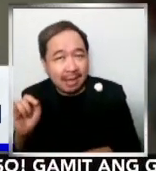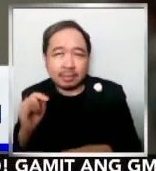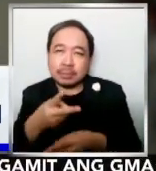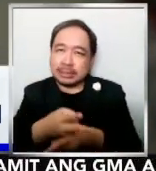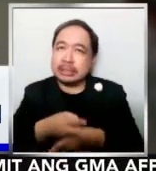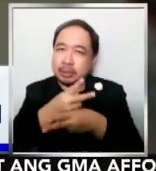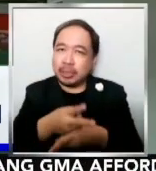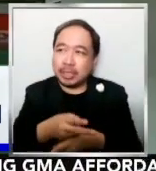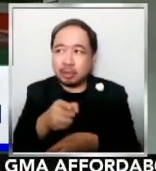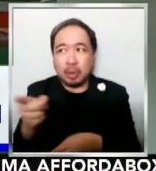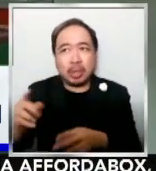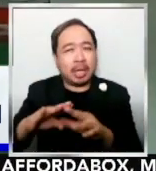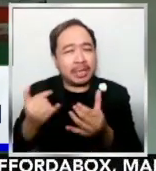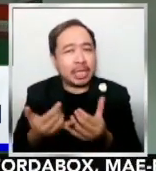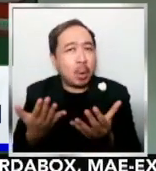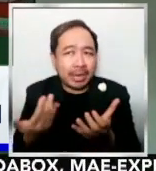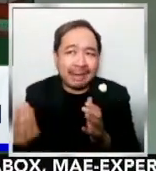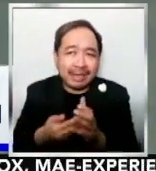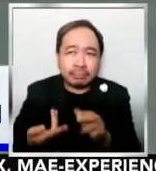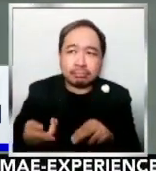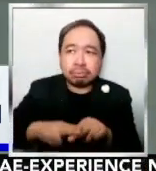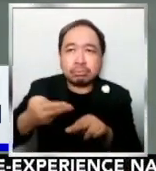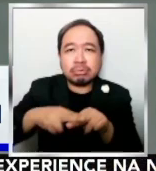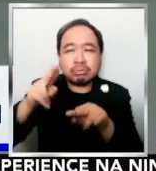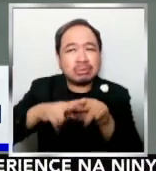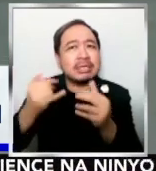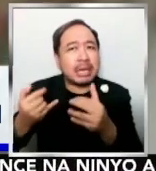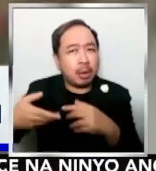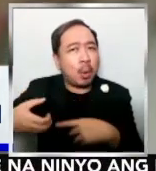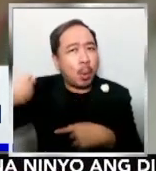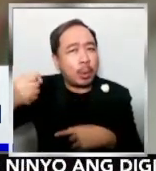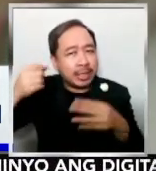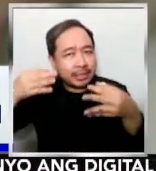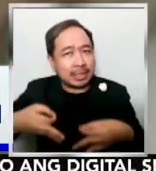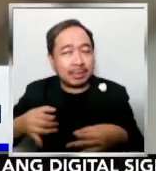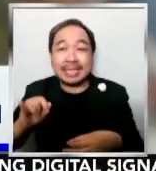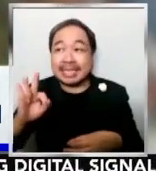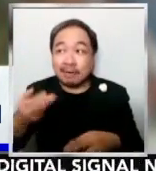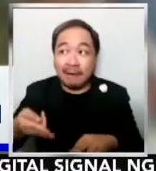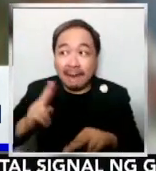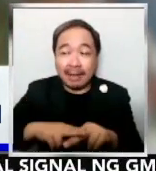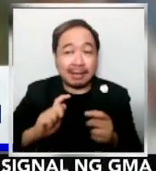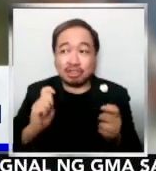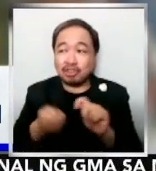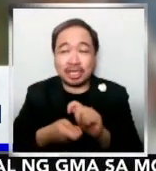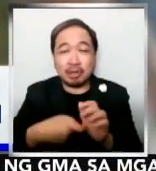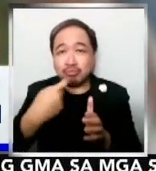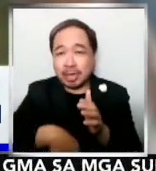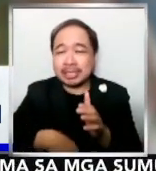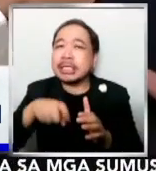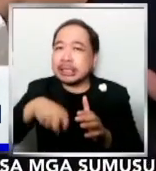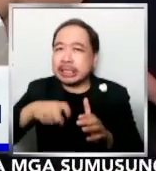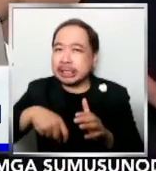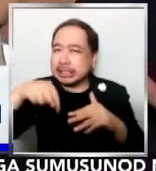sa ilang pangunahing bilihin na nakabinbin ngayon. Bawat price adjustment, kailangan daw munang dumaan sa masusing pag-aaral. It's hard